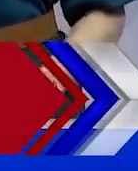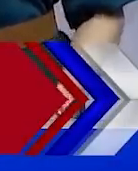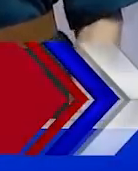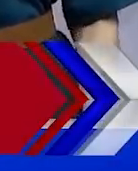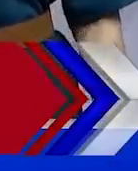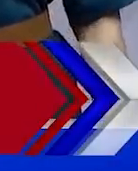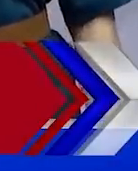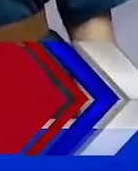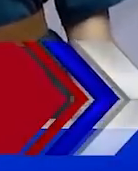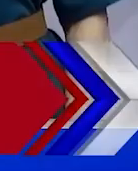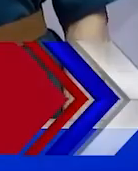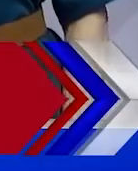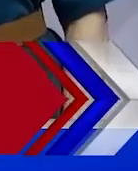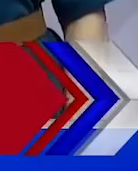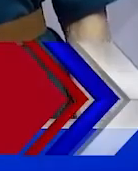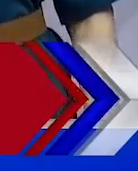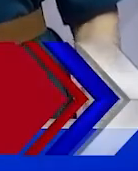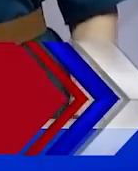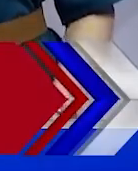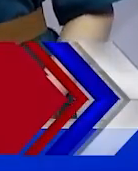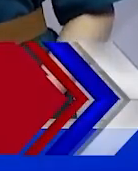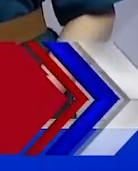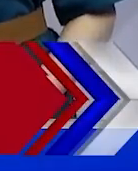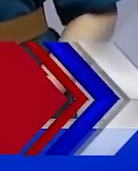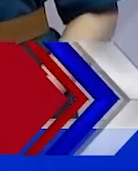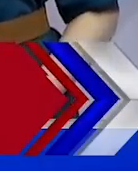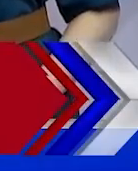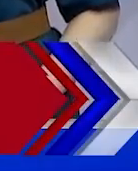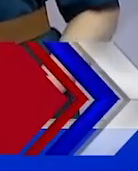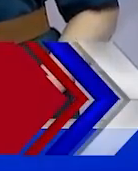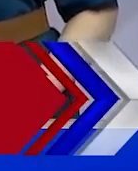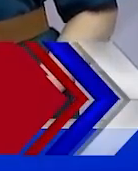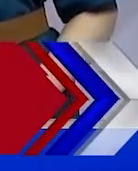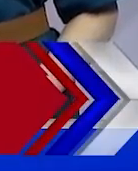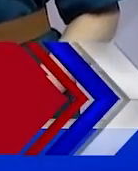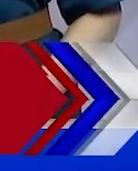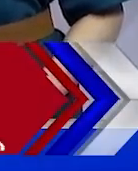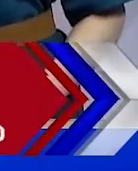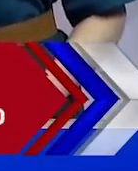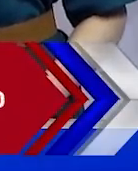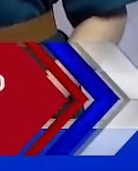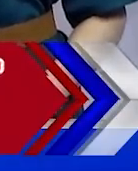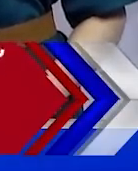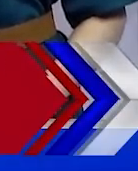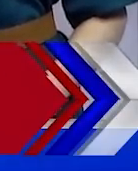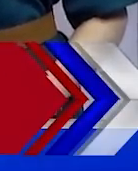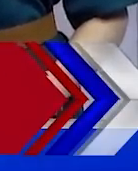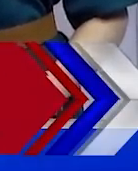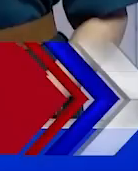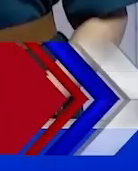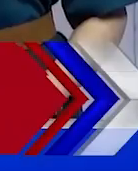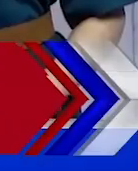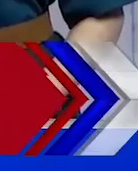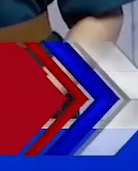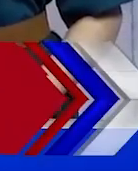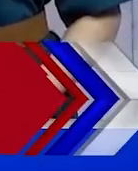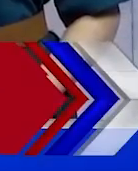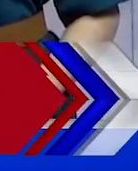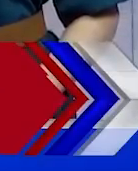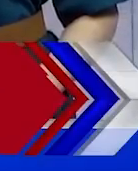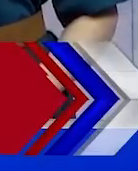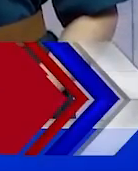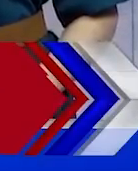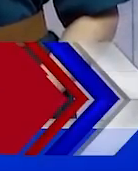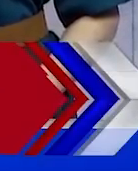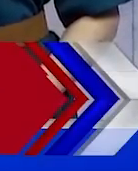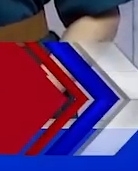Vicky Morales. Buong puso para sa Pilipino. Ito ang GMA. Walang kinikilingan, walang pinoprotektahan. Walang kasinungalingan, serbisyong totoo